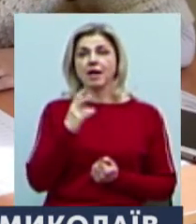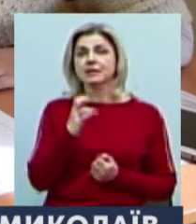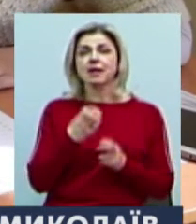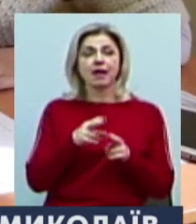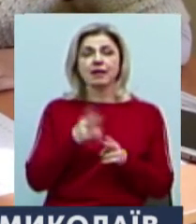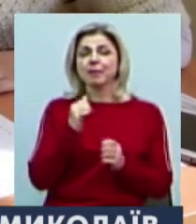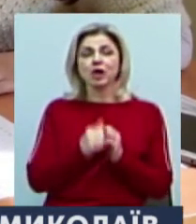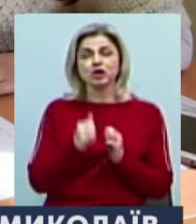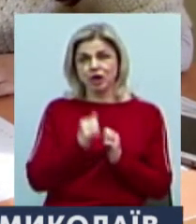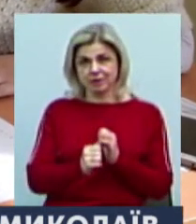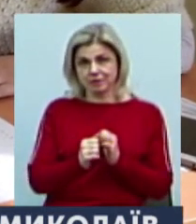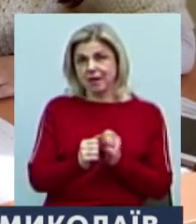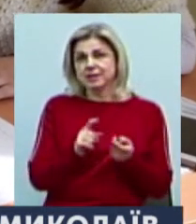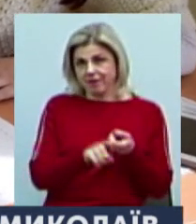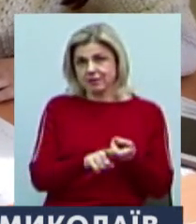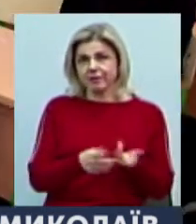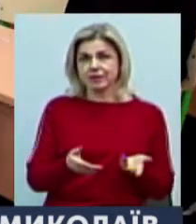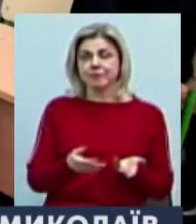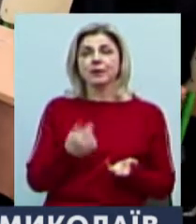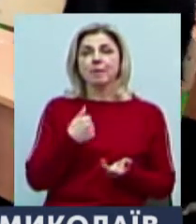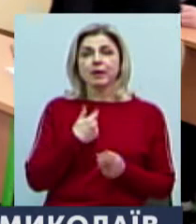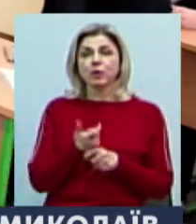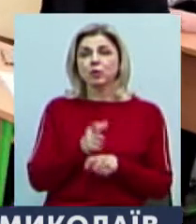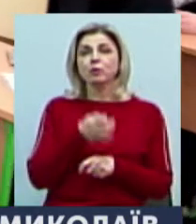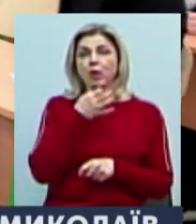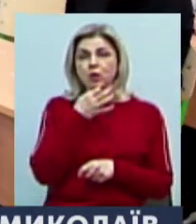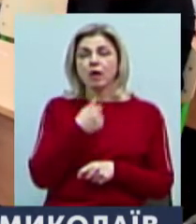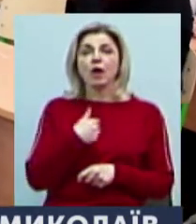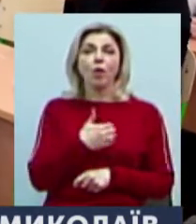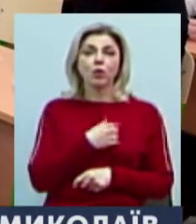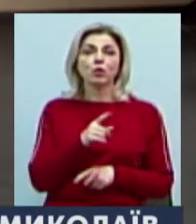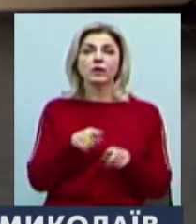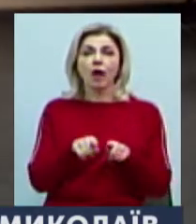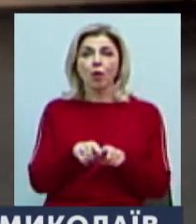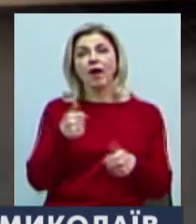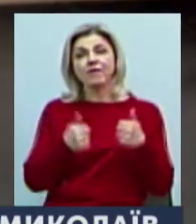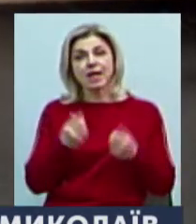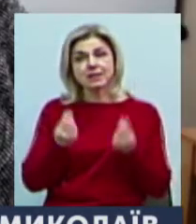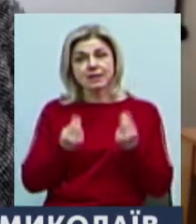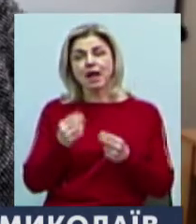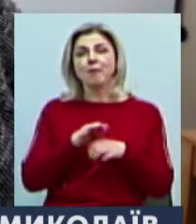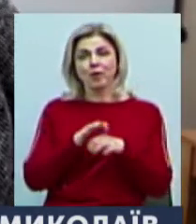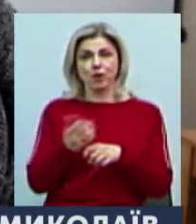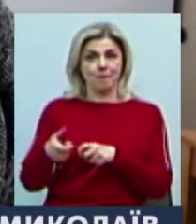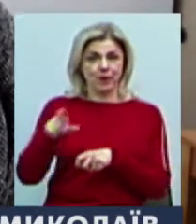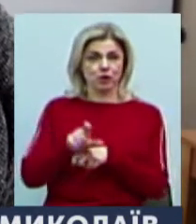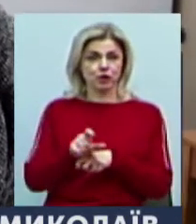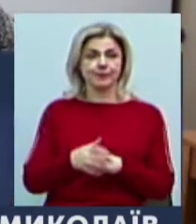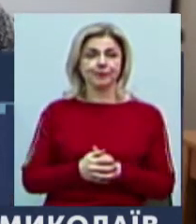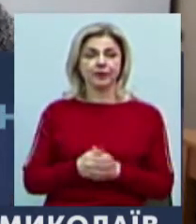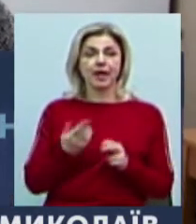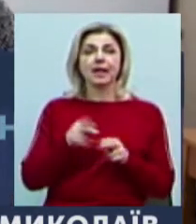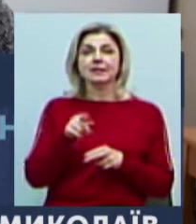зовсім часто стикувалася. Мені дуже сподобалося. Я хочу, щоб такі квести проводили більше. Це наша